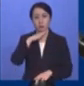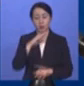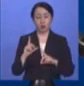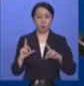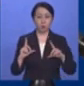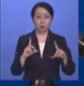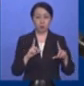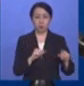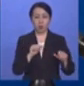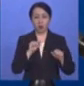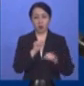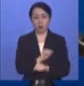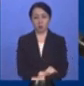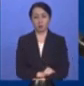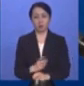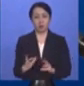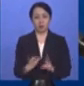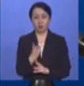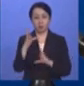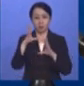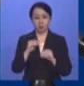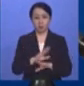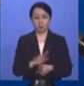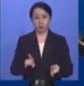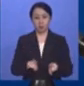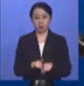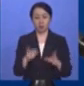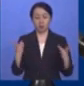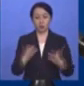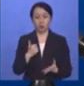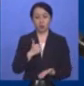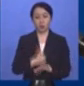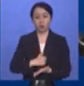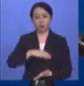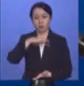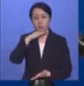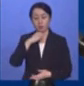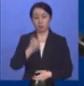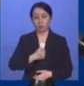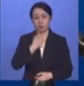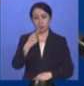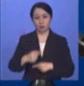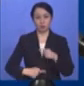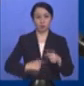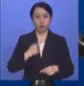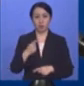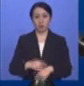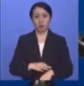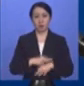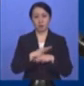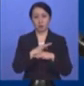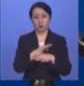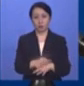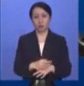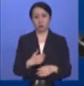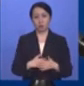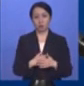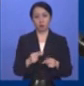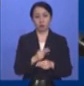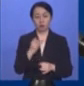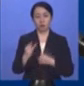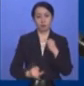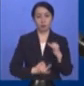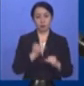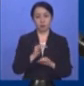уезжая, оставлять их непотушенными. Также нужно особое внимание уделить подрастающему нашему поколению, провести профилактические беседы